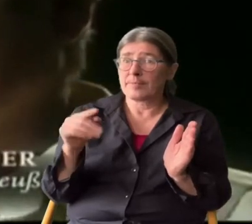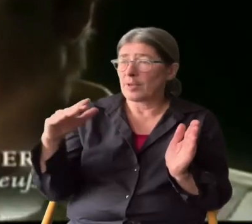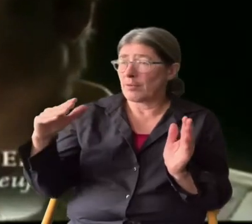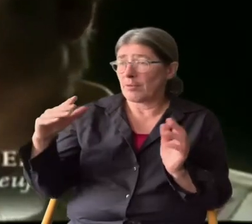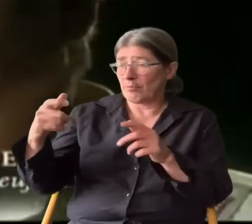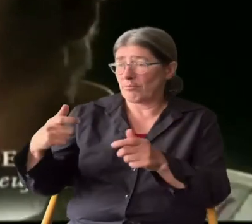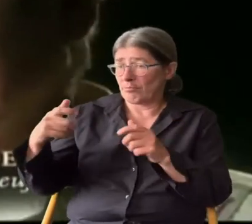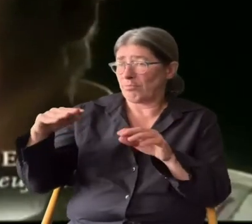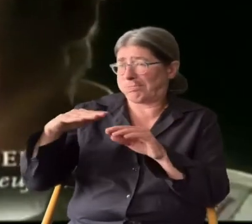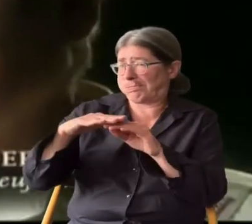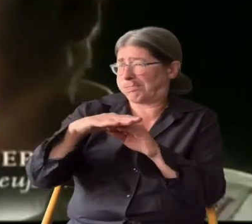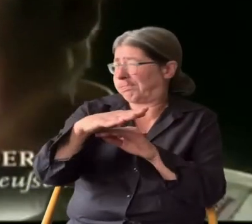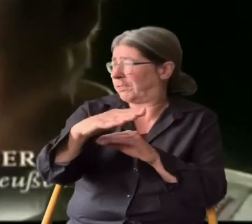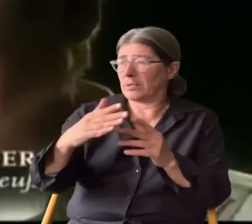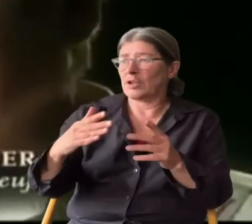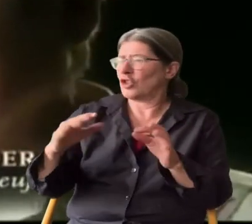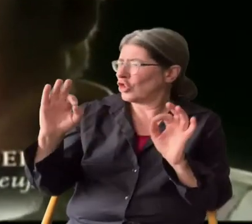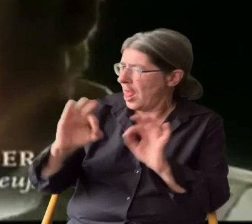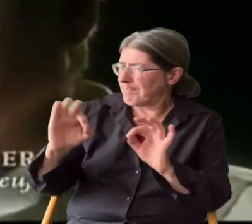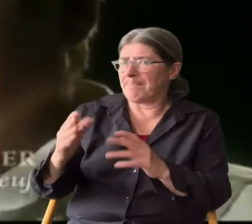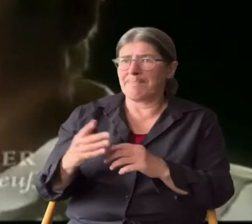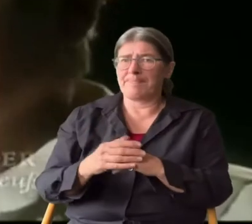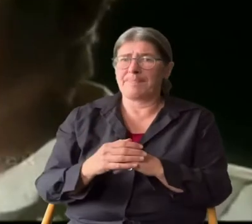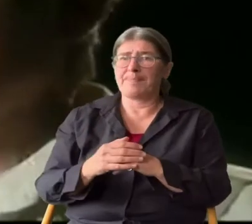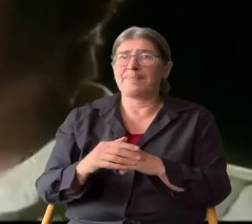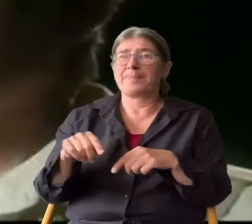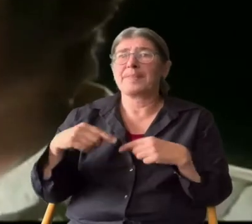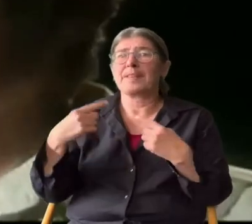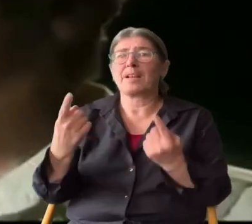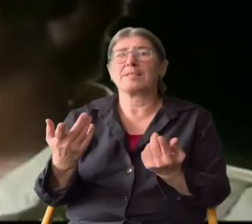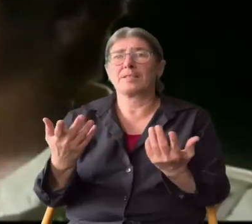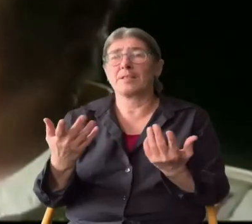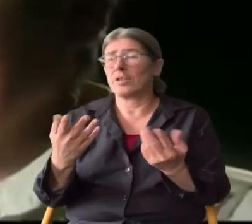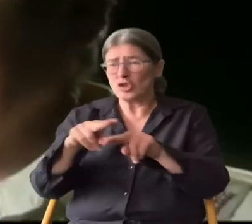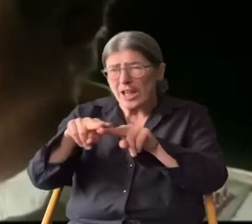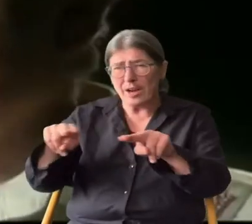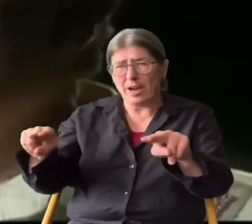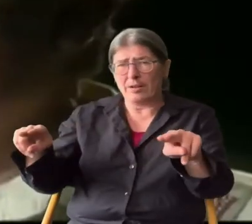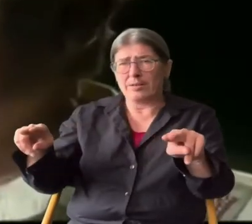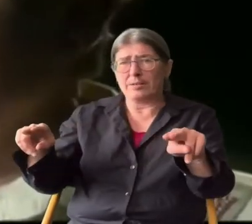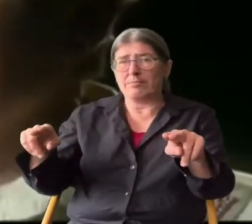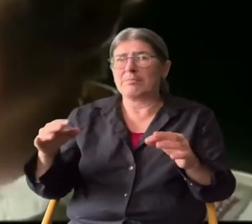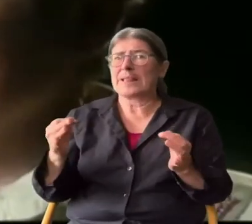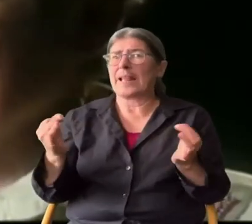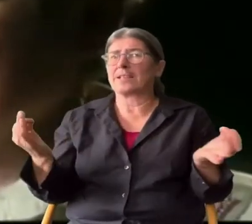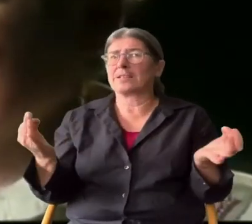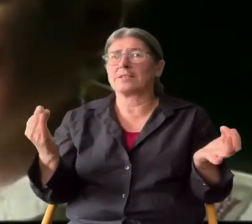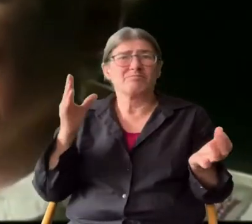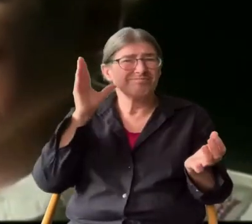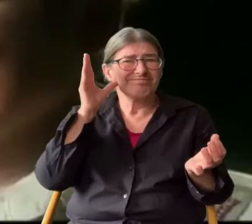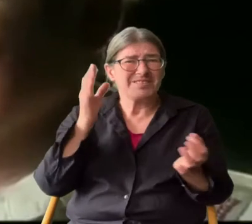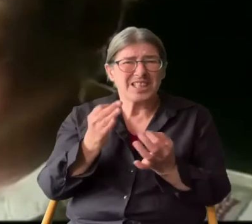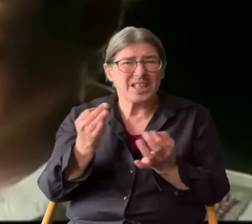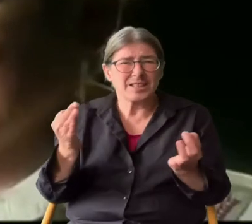ging. Es war furchtbar. Und dann trat eine Wahnsinnsstille ein. Nichts mehr